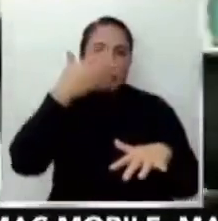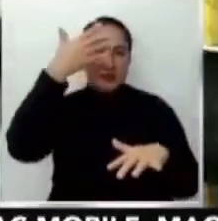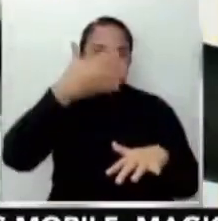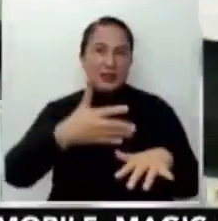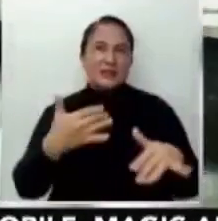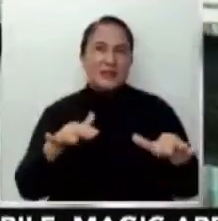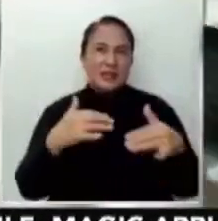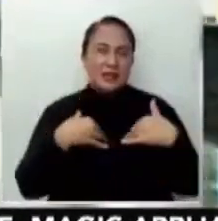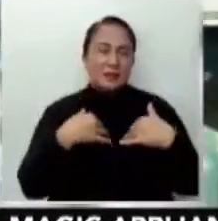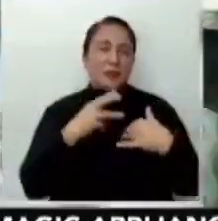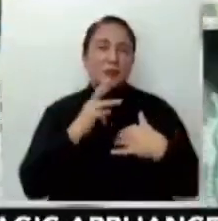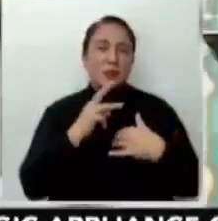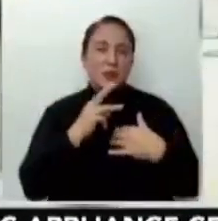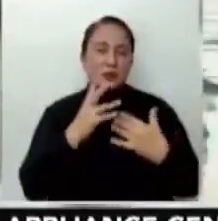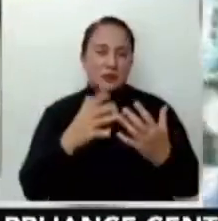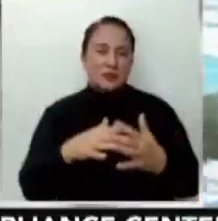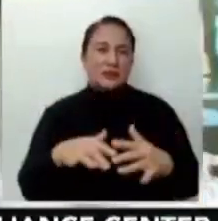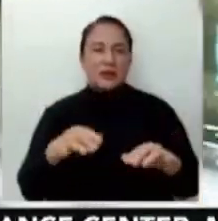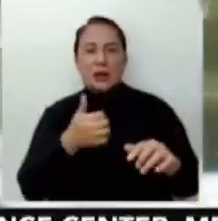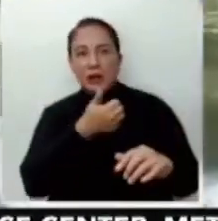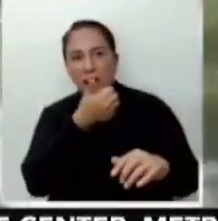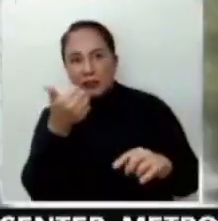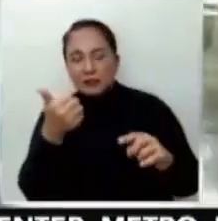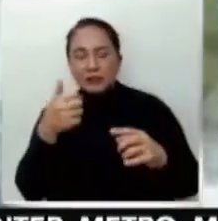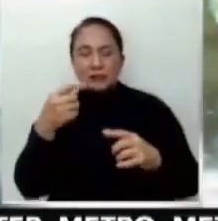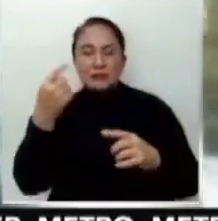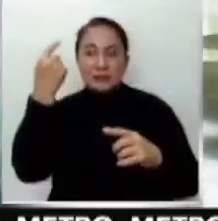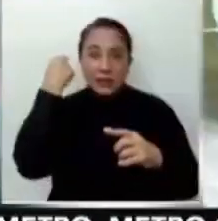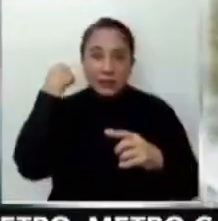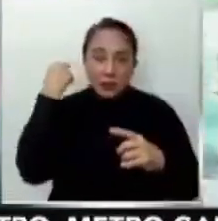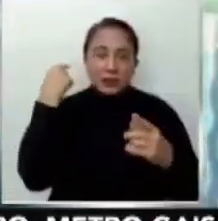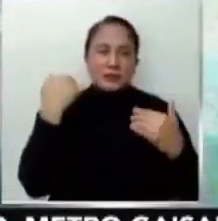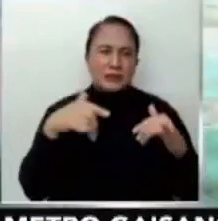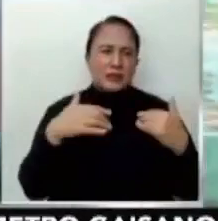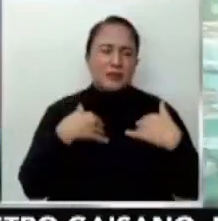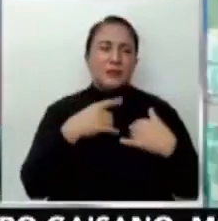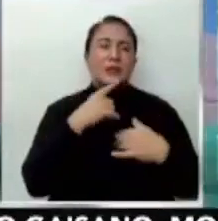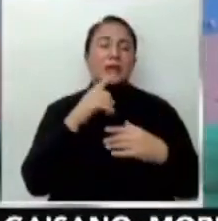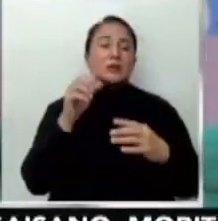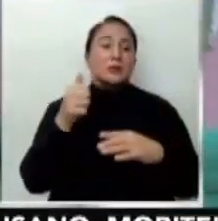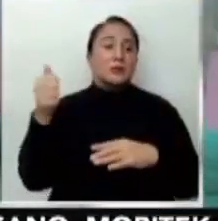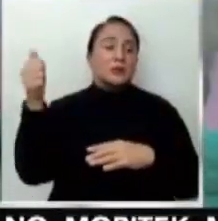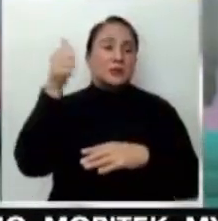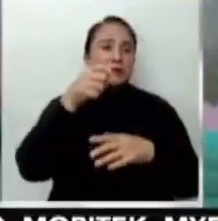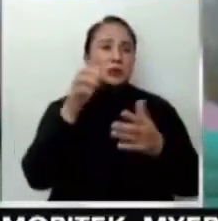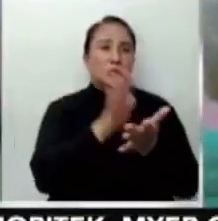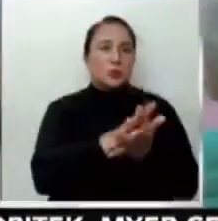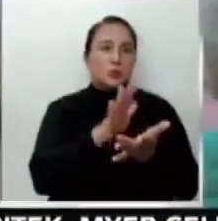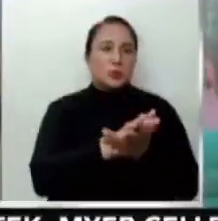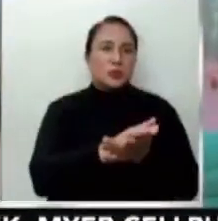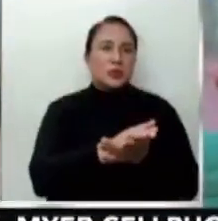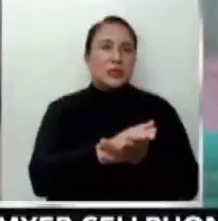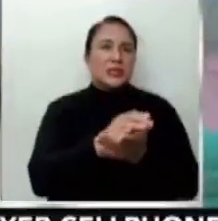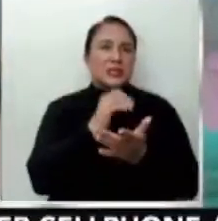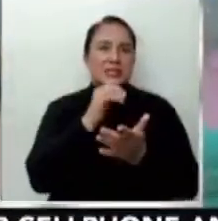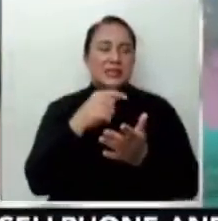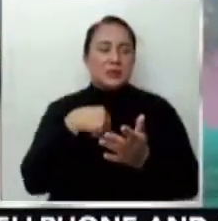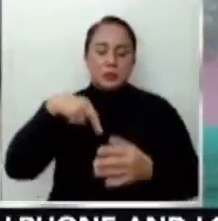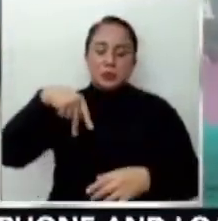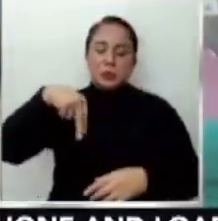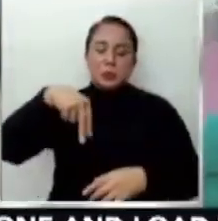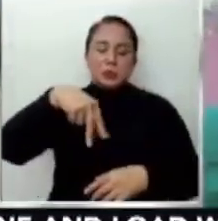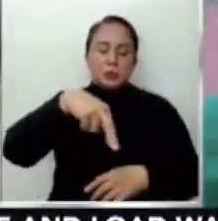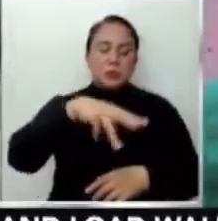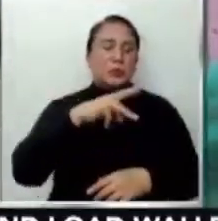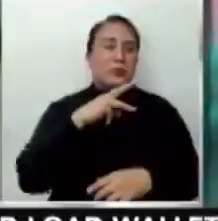tubig, pati doon sa bandang likuran. Pero ang tinitiyak ng pamunuan ng eskwelahan ay hindi naman daw lulusong sa tubig ang mga bata.